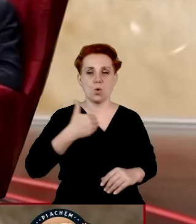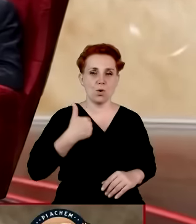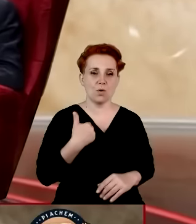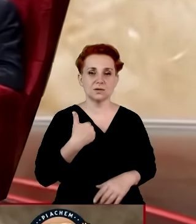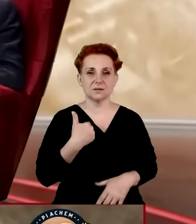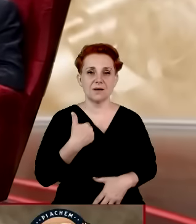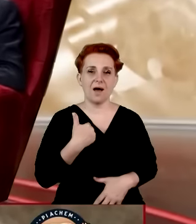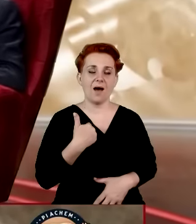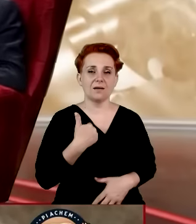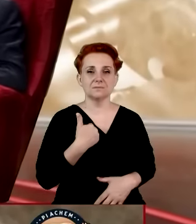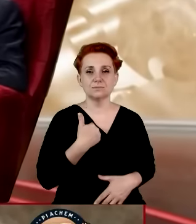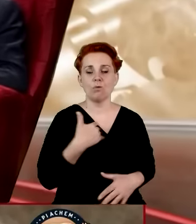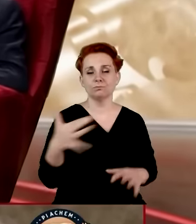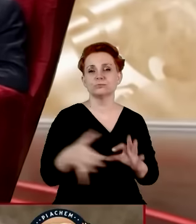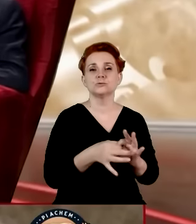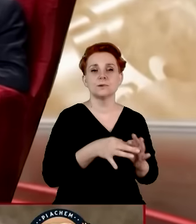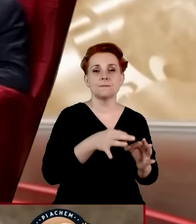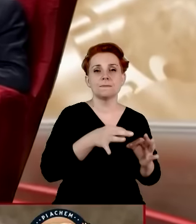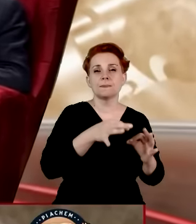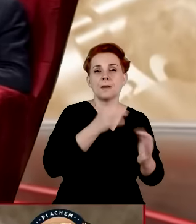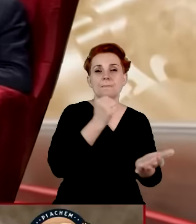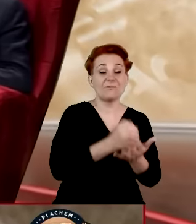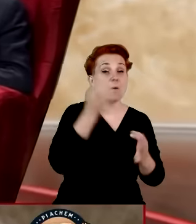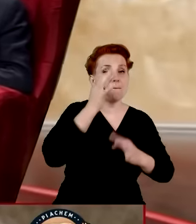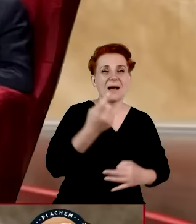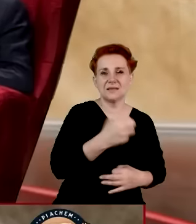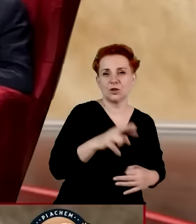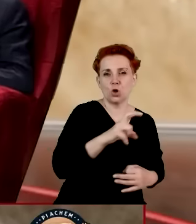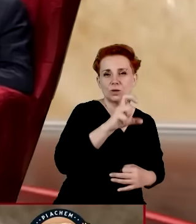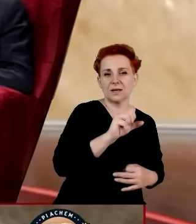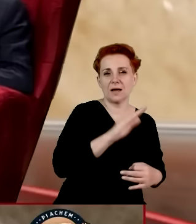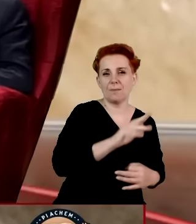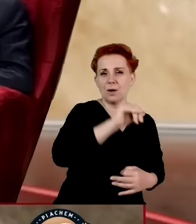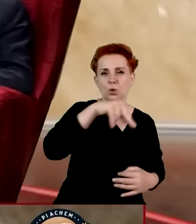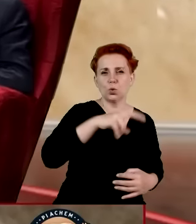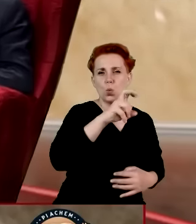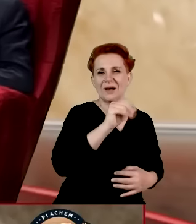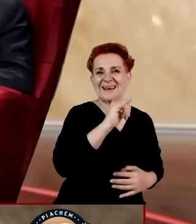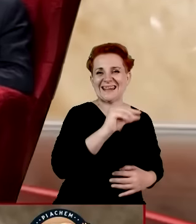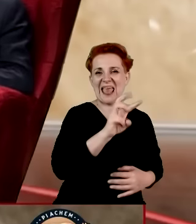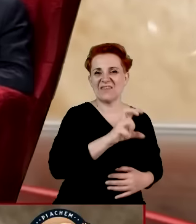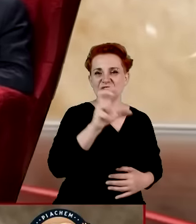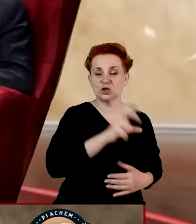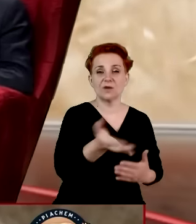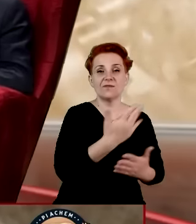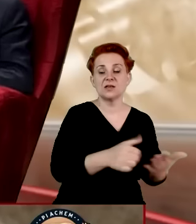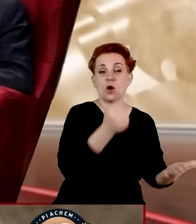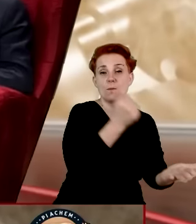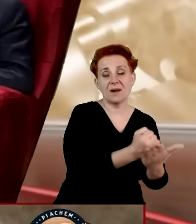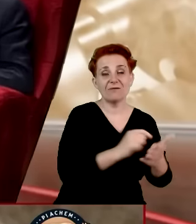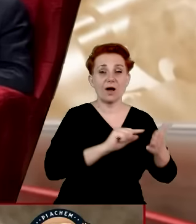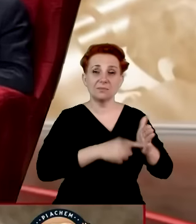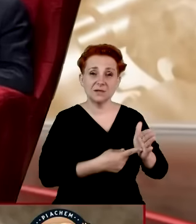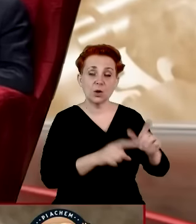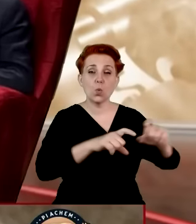polskiej doktryny prawniczej. Pani doktor habilitowana Joanna Juchiewicz, wydział prawa i administracji